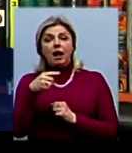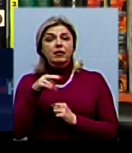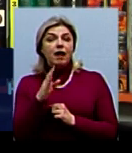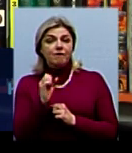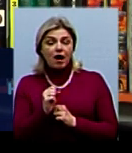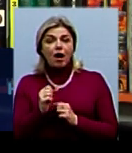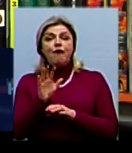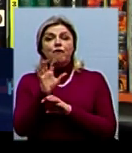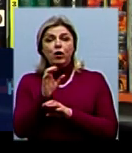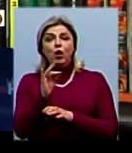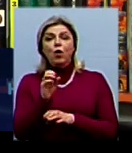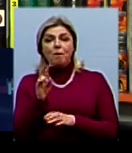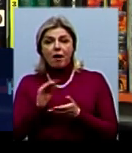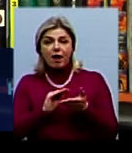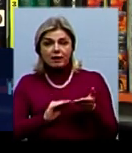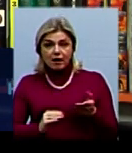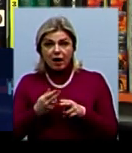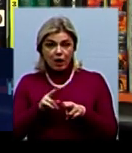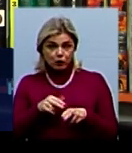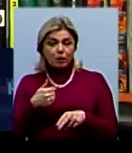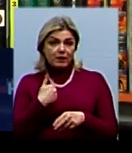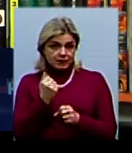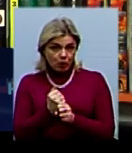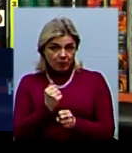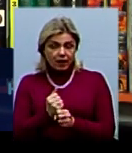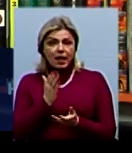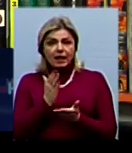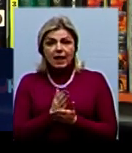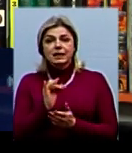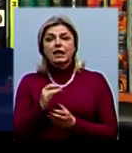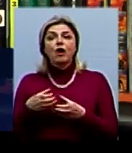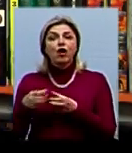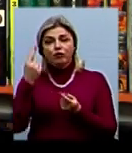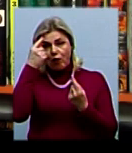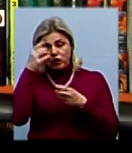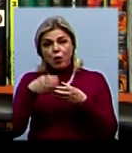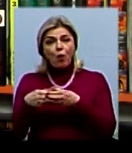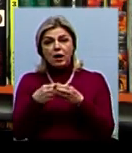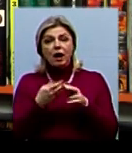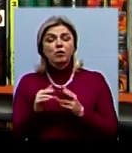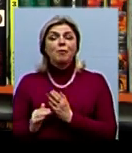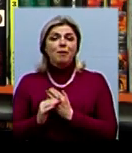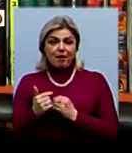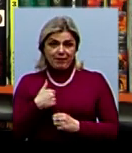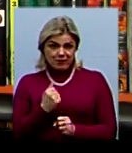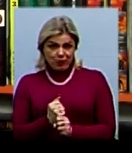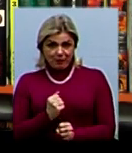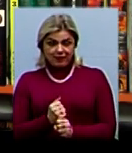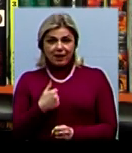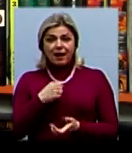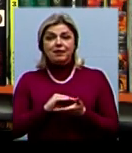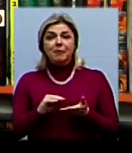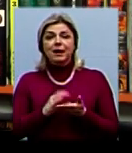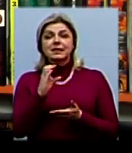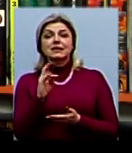вигляді фотороману, який ми взагалі-то зробили. Там є ще певний творчий колектив, котрий допомагав мені її зробити. Тобто я написав